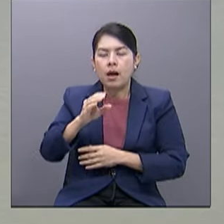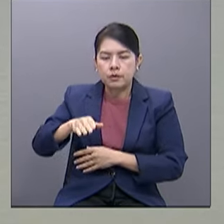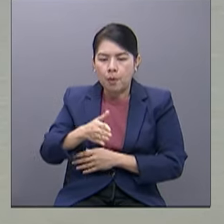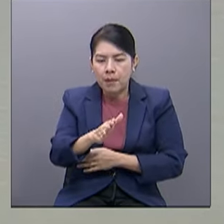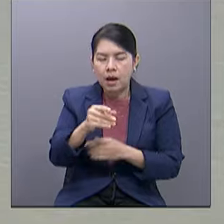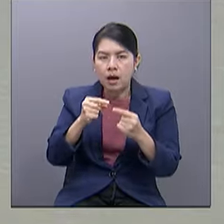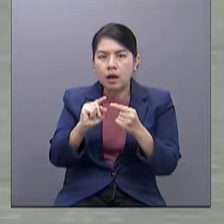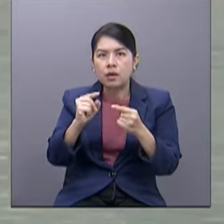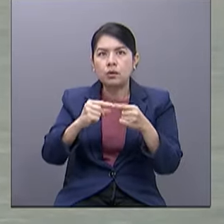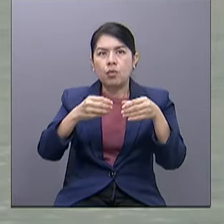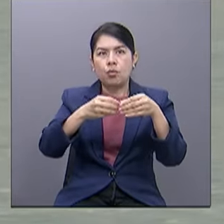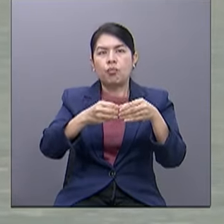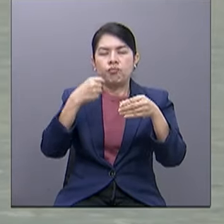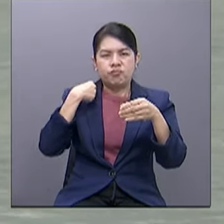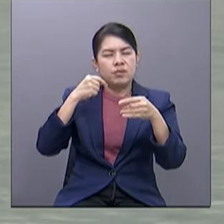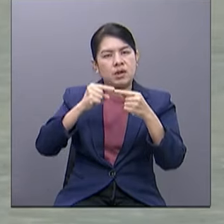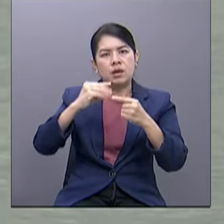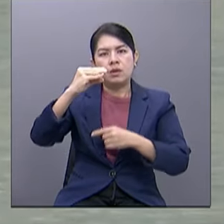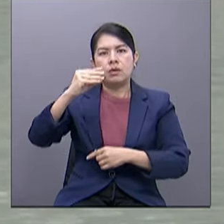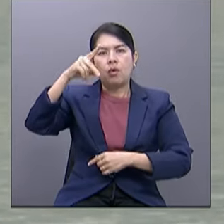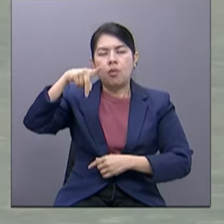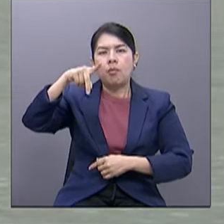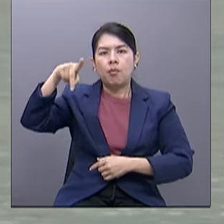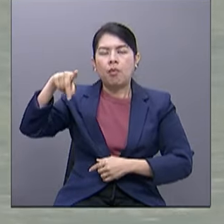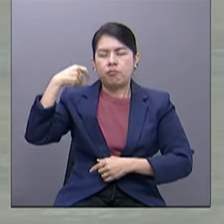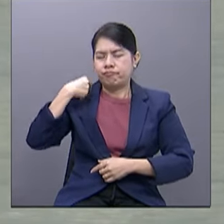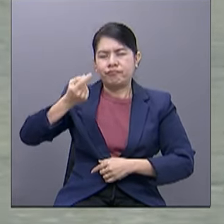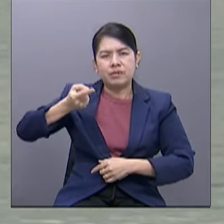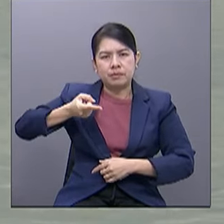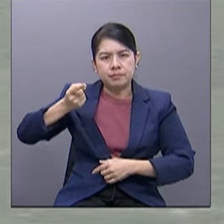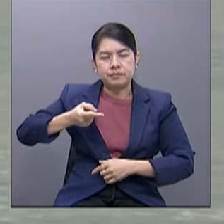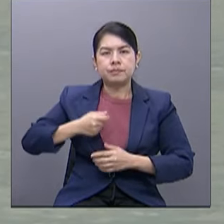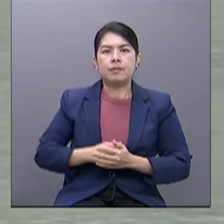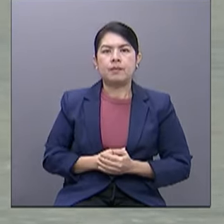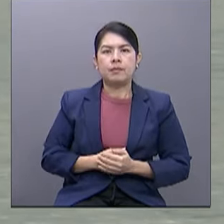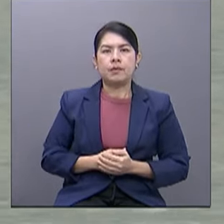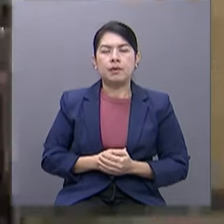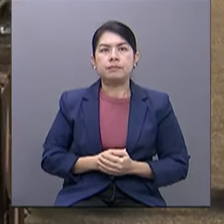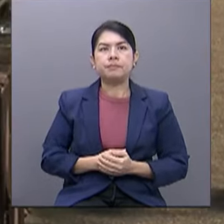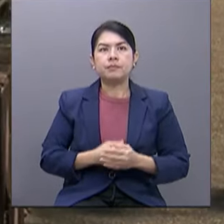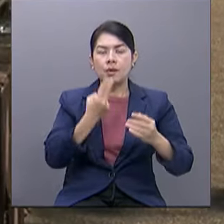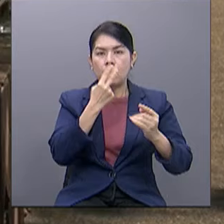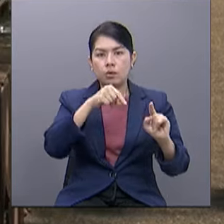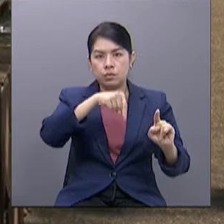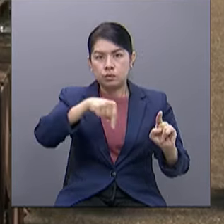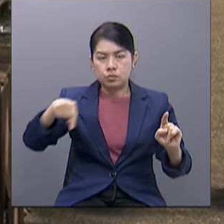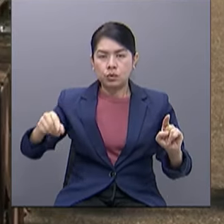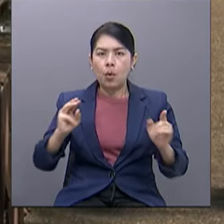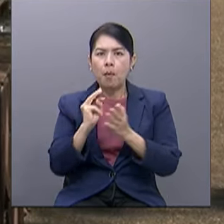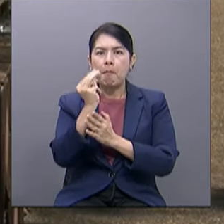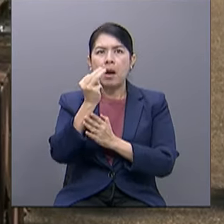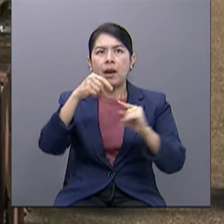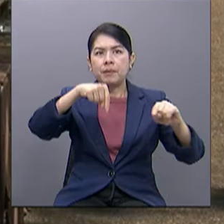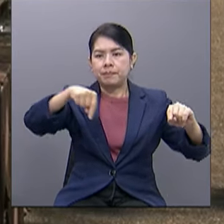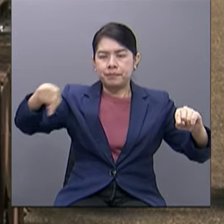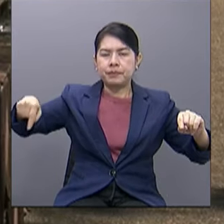หากินก็ยังคงใช้ต่อไปค่ะแล้วก็ทั้งหมดเนี่ยคุณผู้ชมโพงพางที่ปักอยู่เนี่ยค่ะอยู่ใกล้กับสำนักง